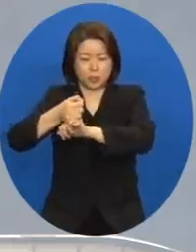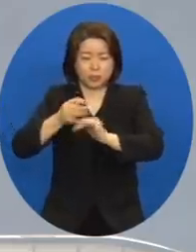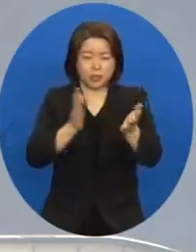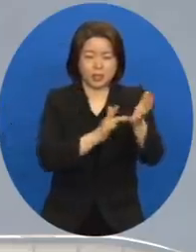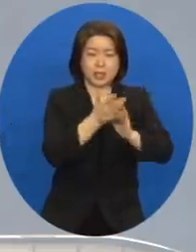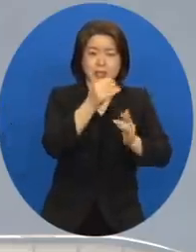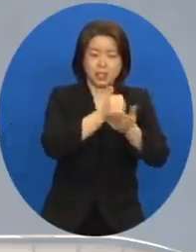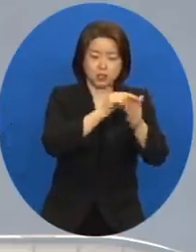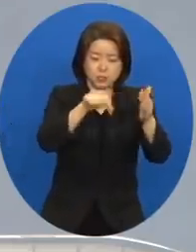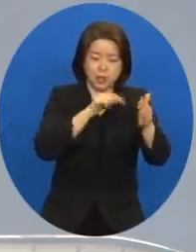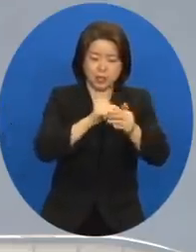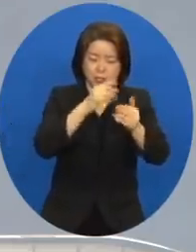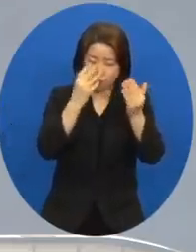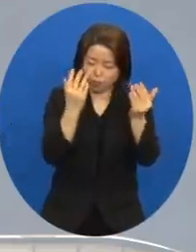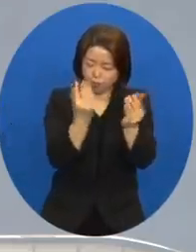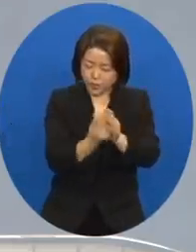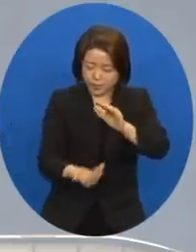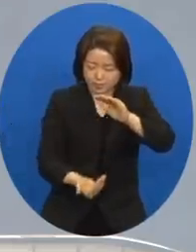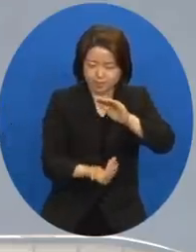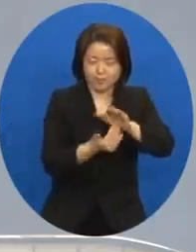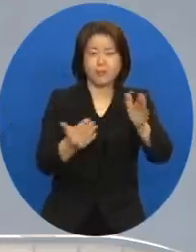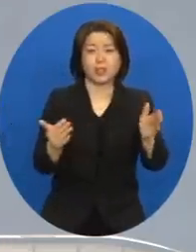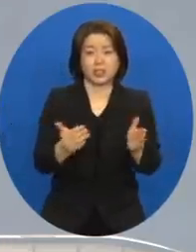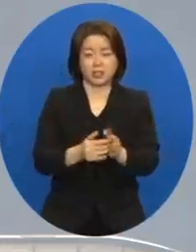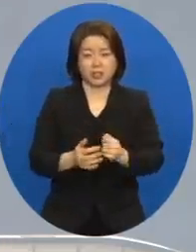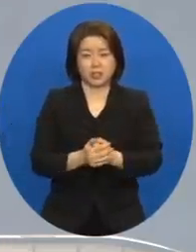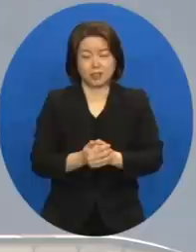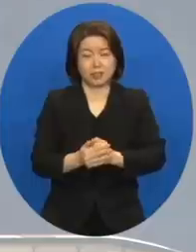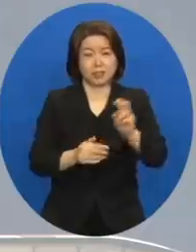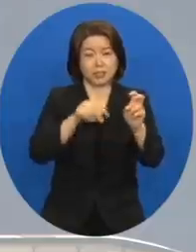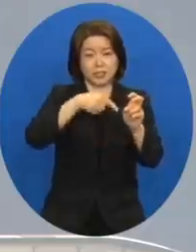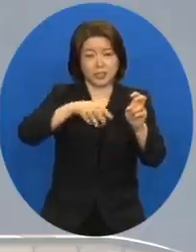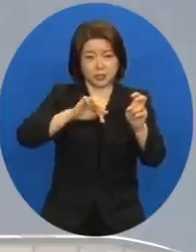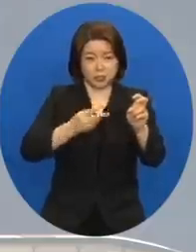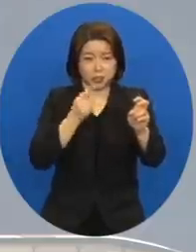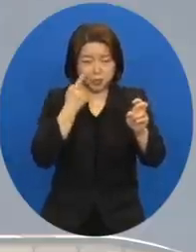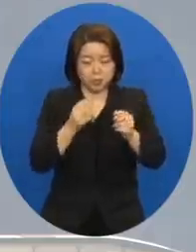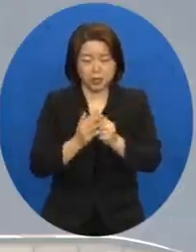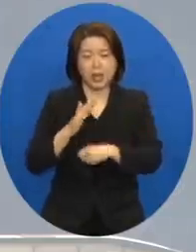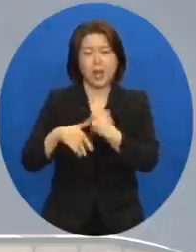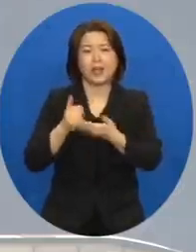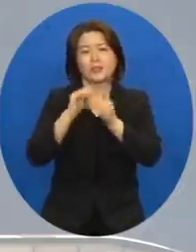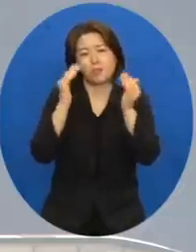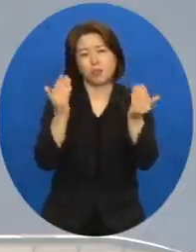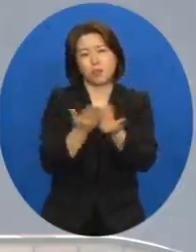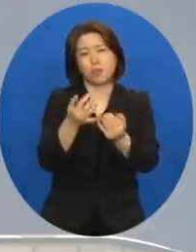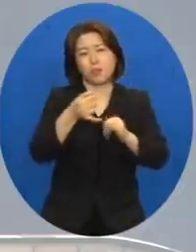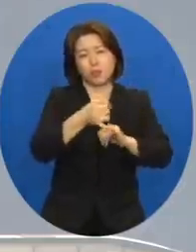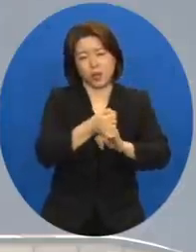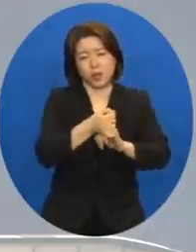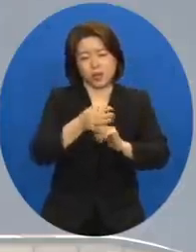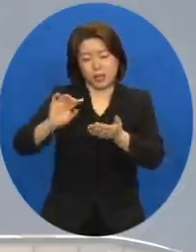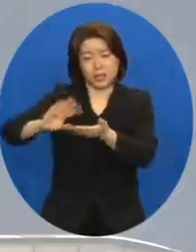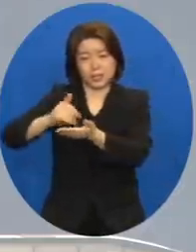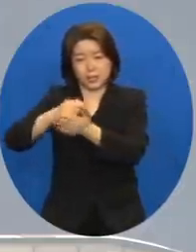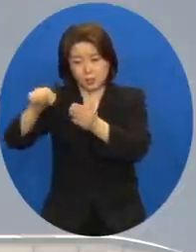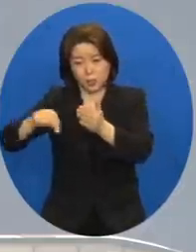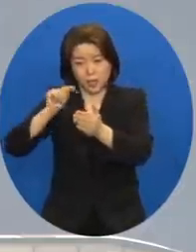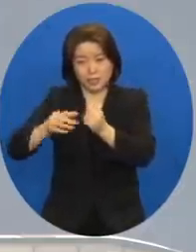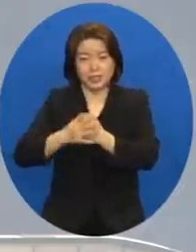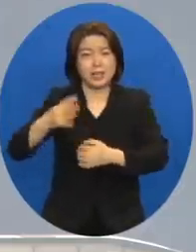아래서 완전히 이루어진 거예요 20절에 하나님의 모든 약속은 그리스도 안에서